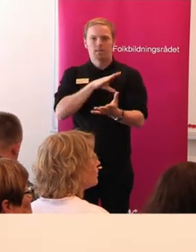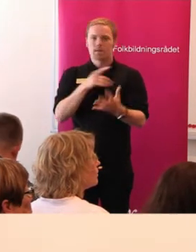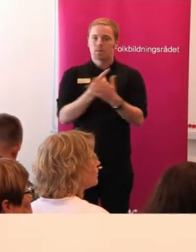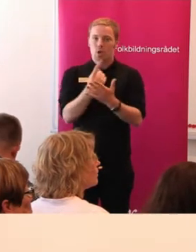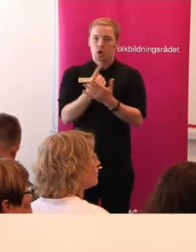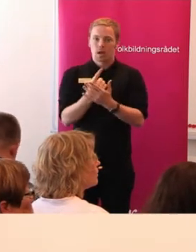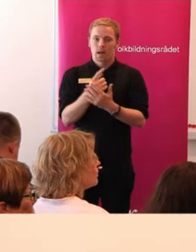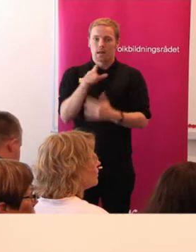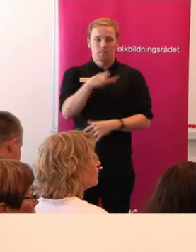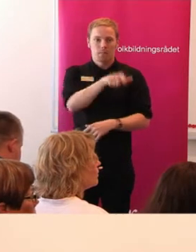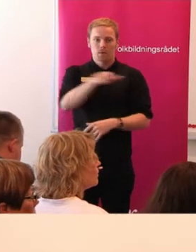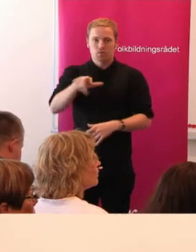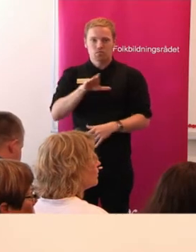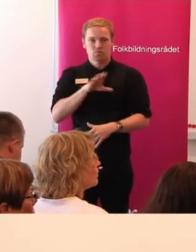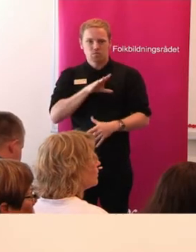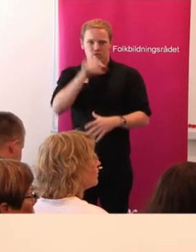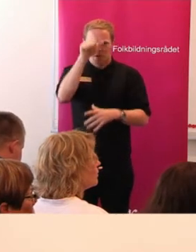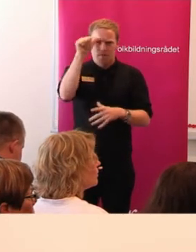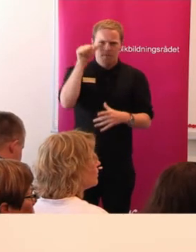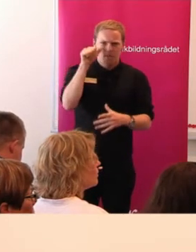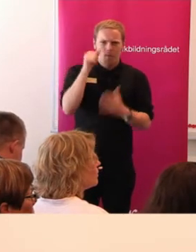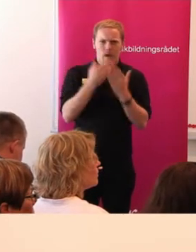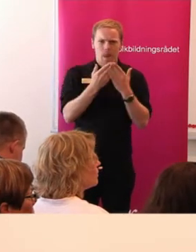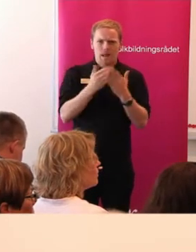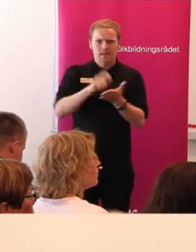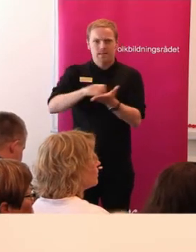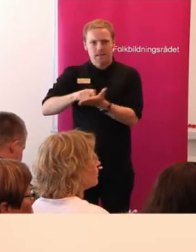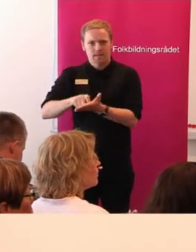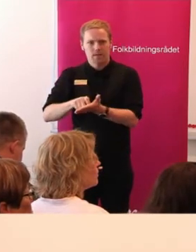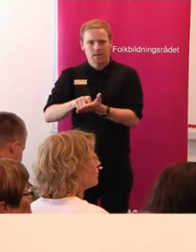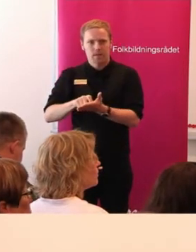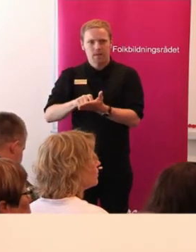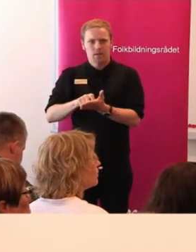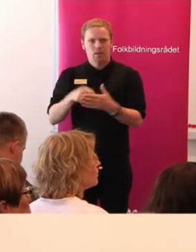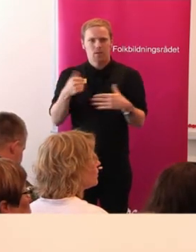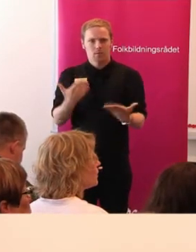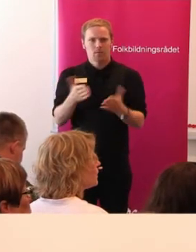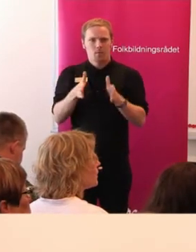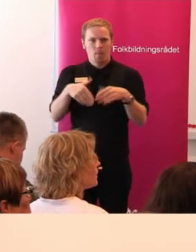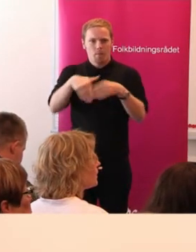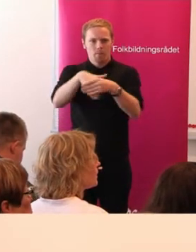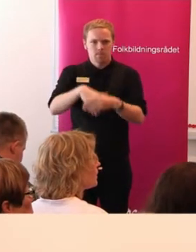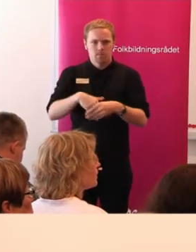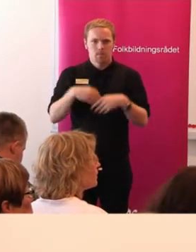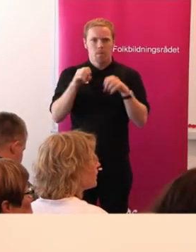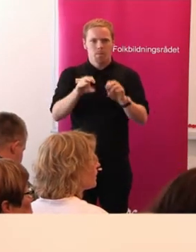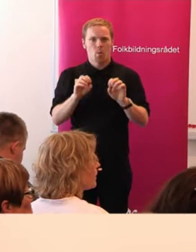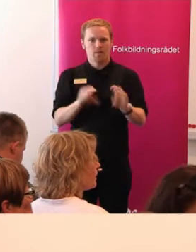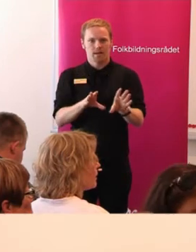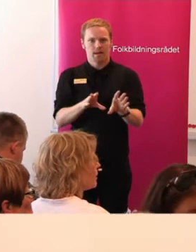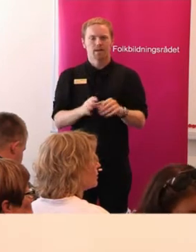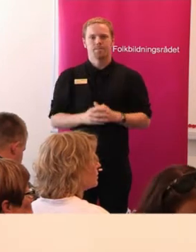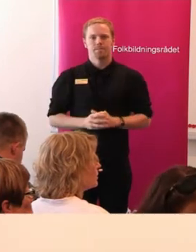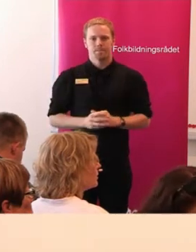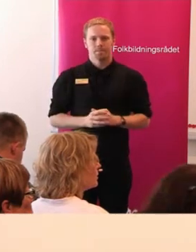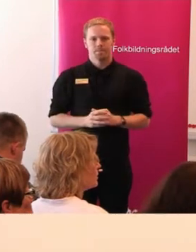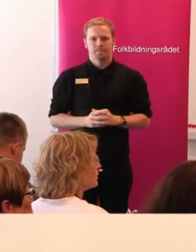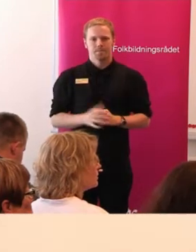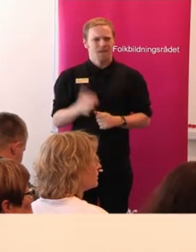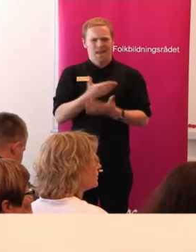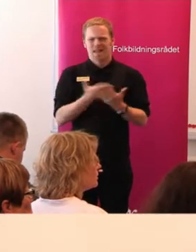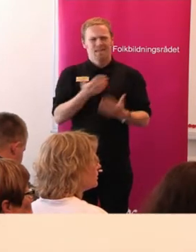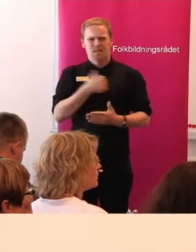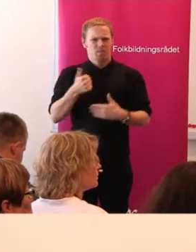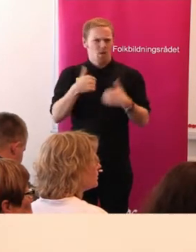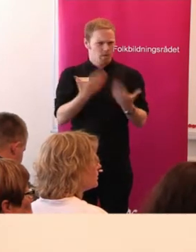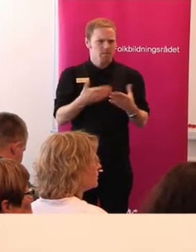lite problem att läsa och skriva att faktiskt vara med och påverka? Och då, vända på det, att inte bara få vara